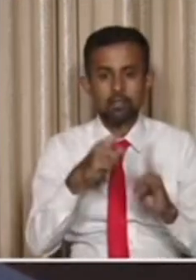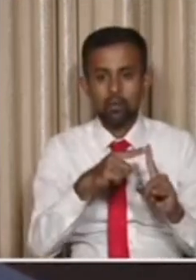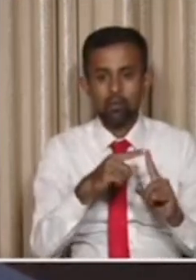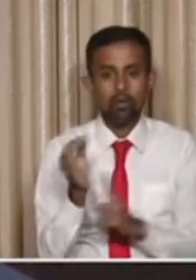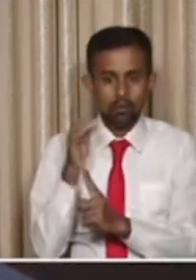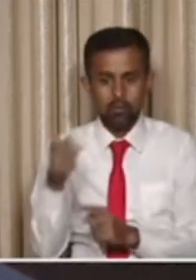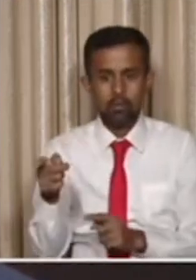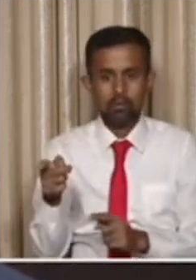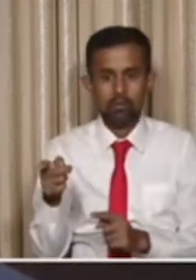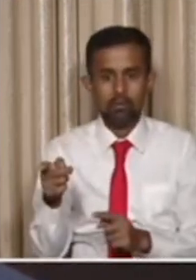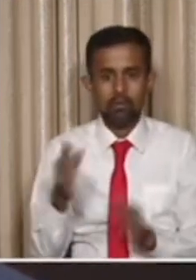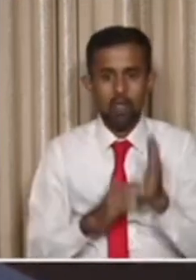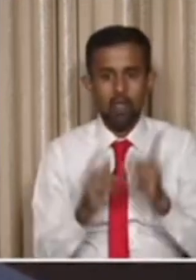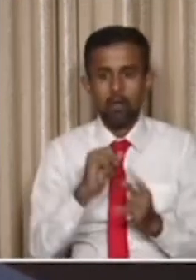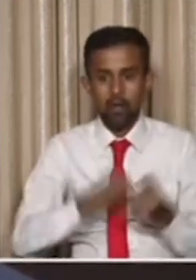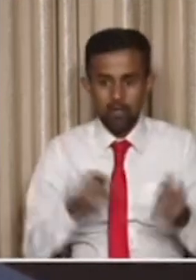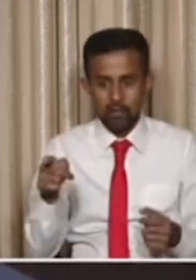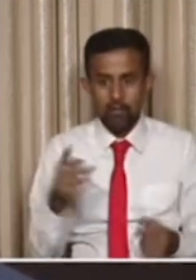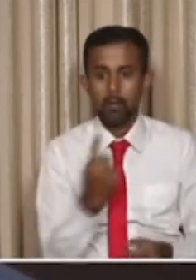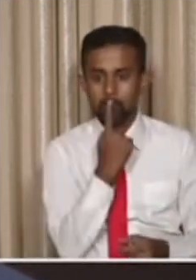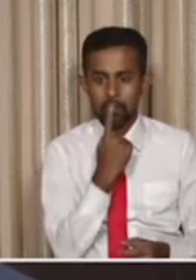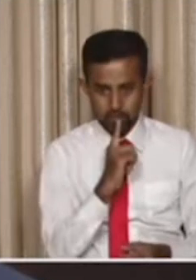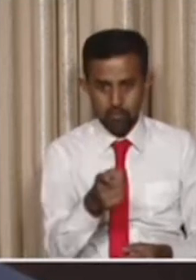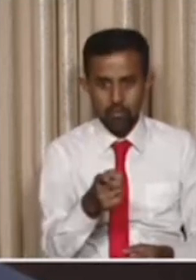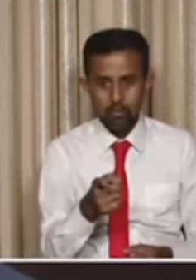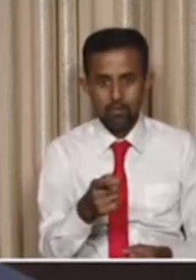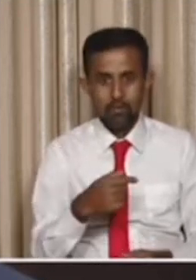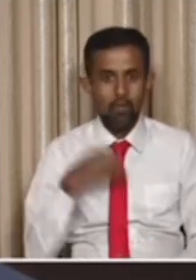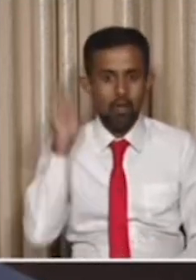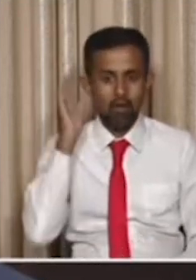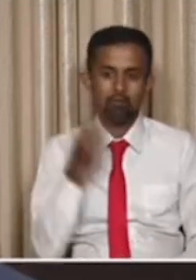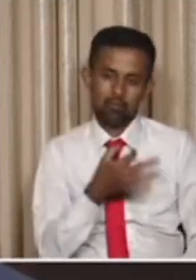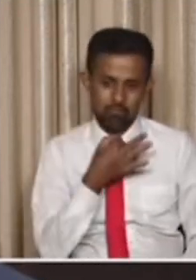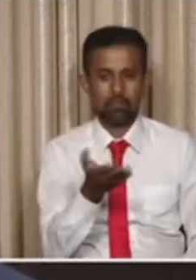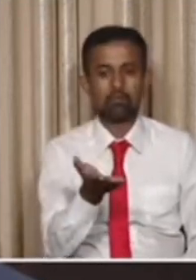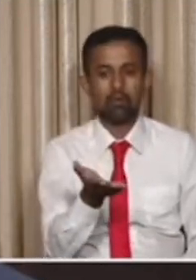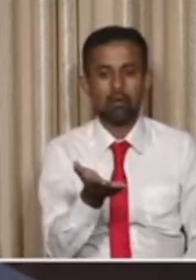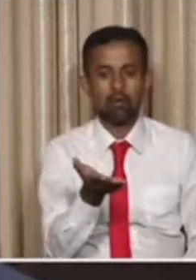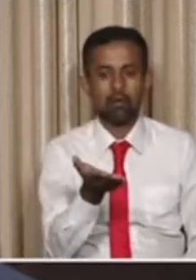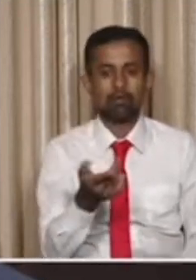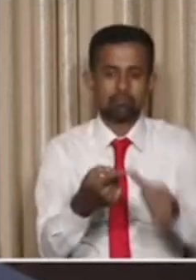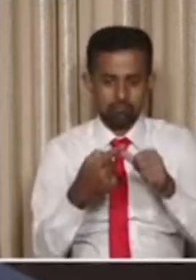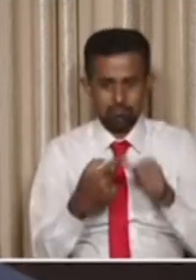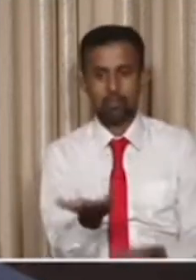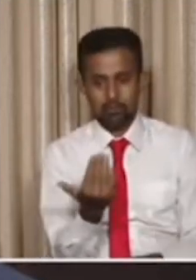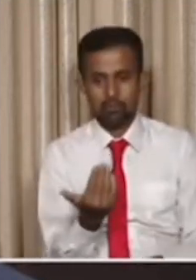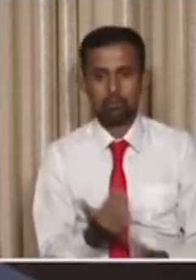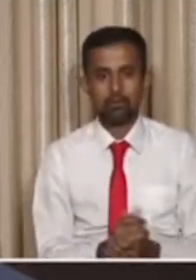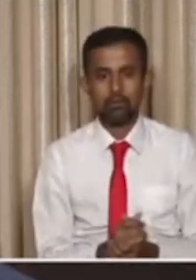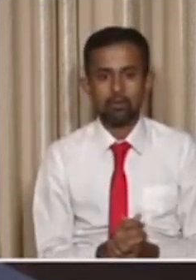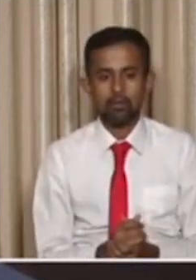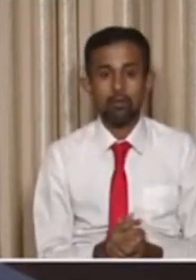itu. Emana tentang amat tentang selekan tu tu ni macam ni. Mangga ni mana wihilu ada garu kata anak tu mana? Karuna kalau utarat dini. Mang illi